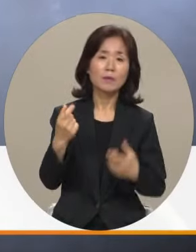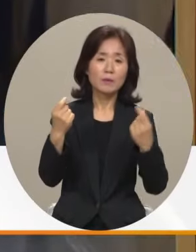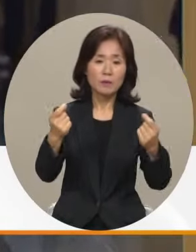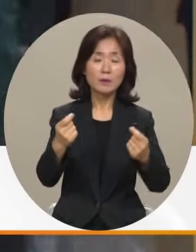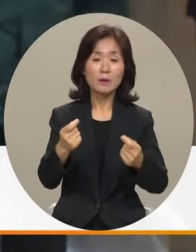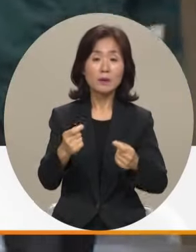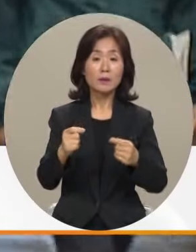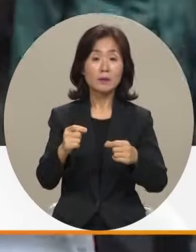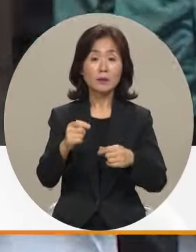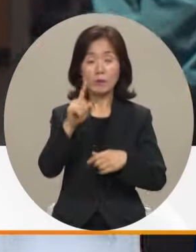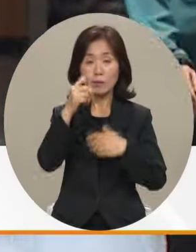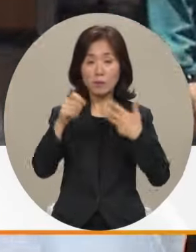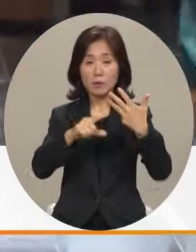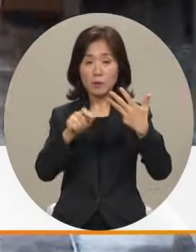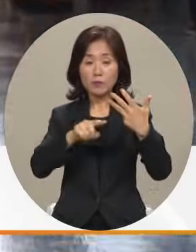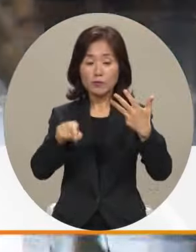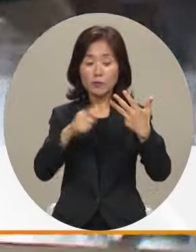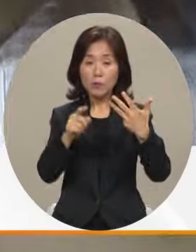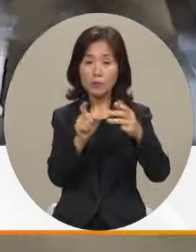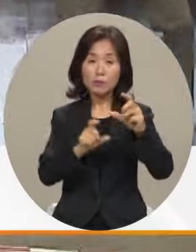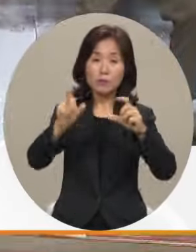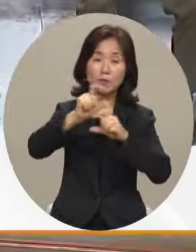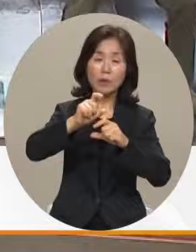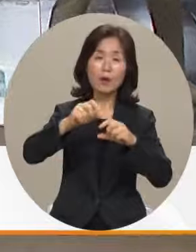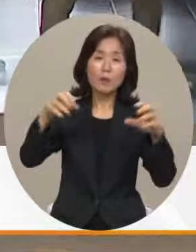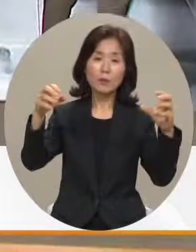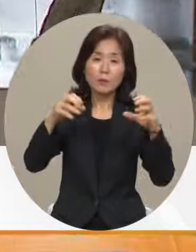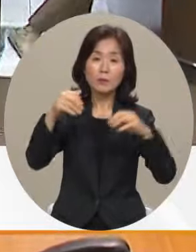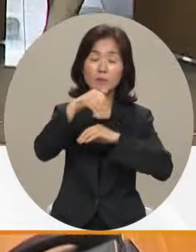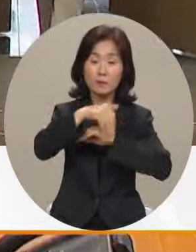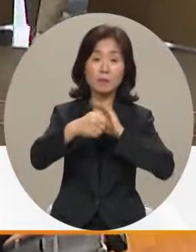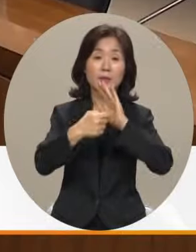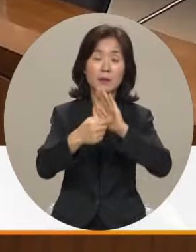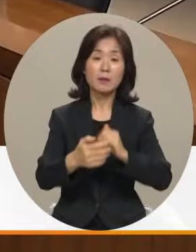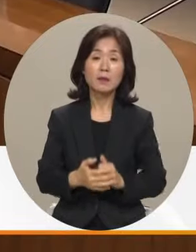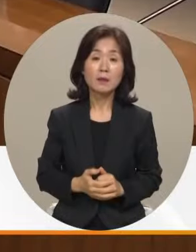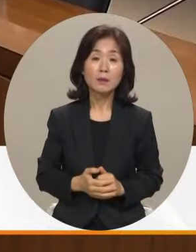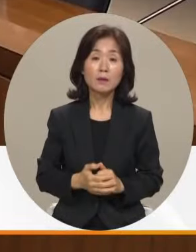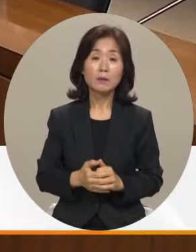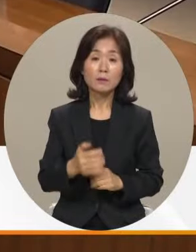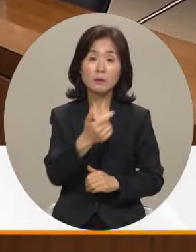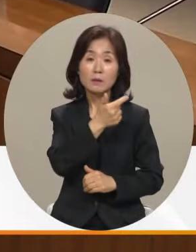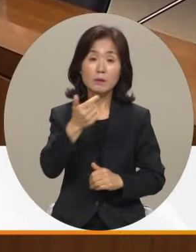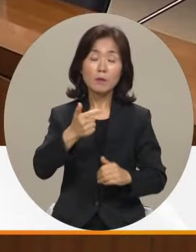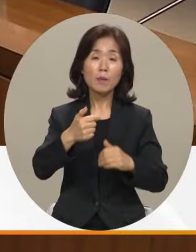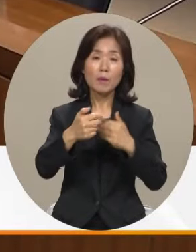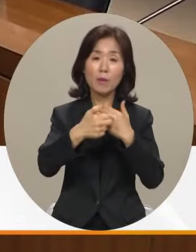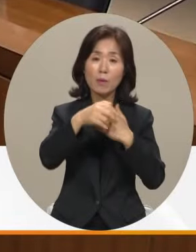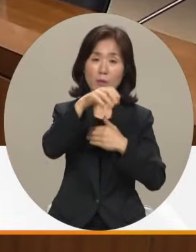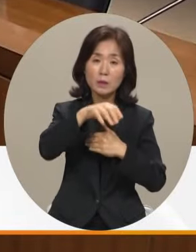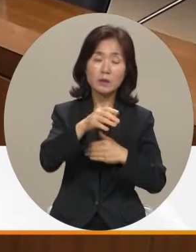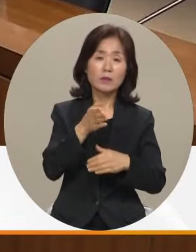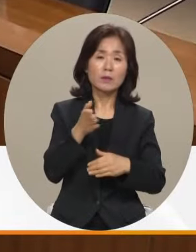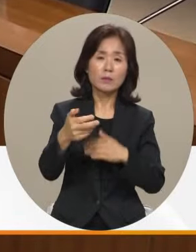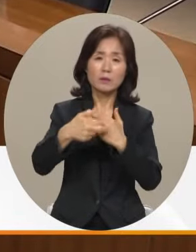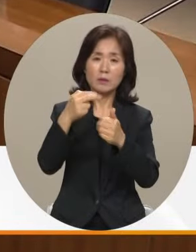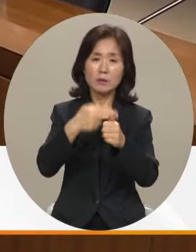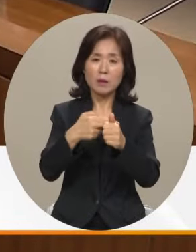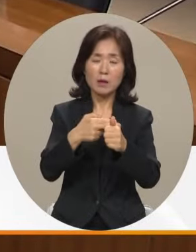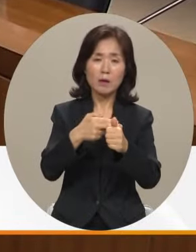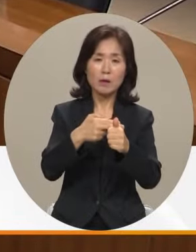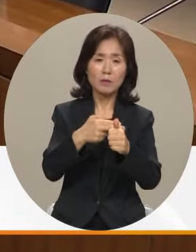8월 중으로 전공이 추가 모집을 실시하겠다고 밝혔습니다 또 상급 종합병원을 전문의 중심 병원으로